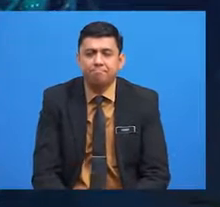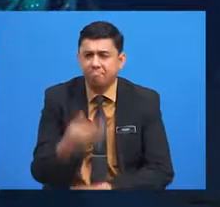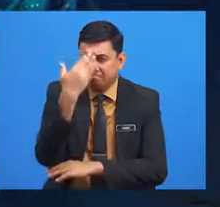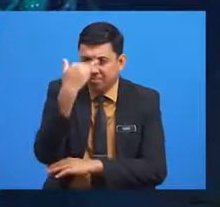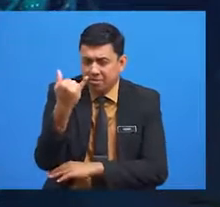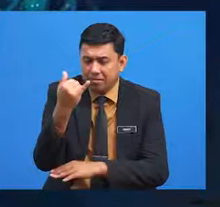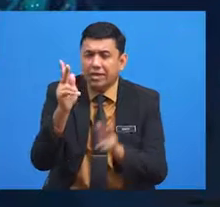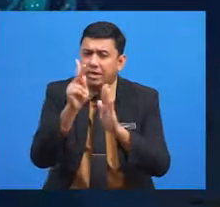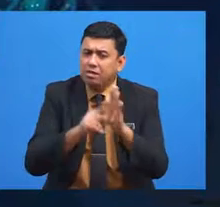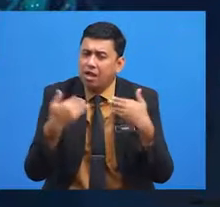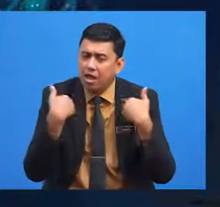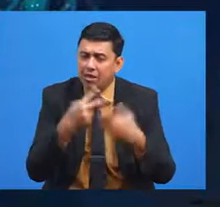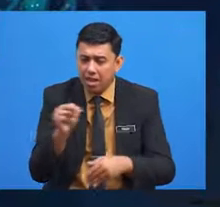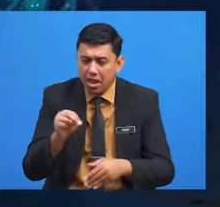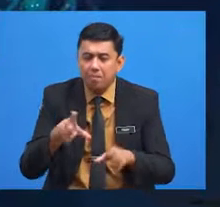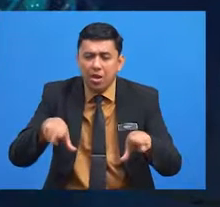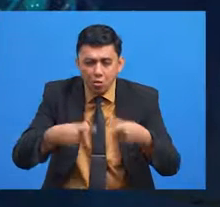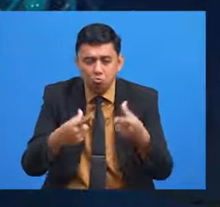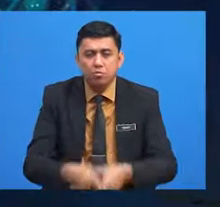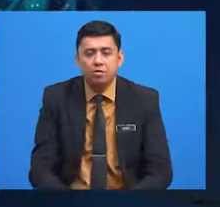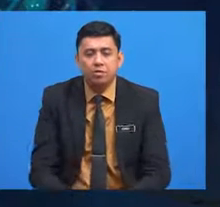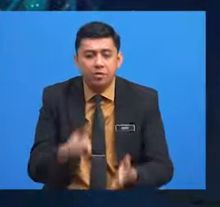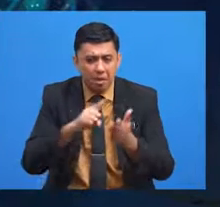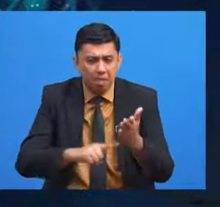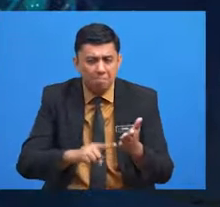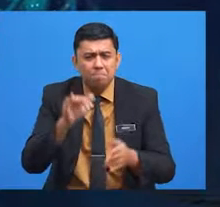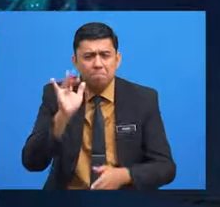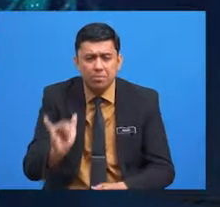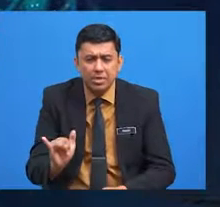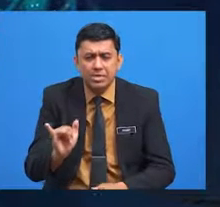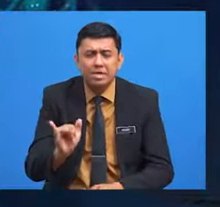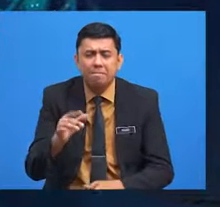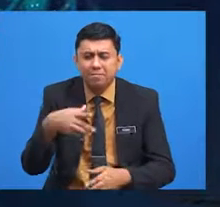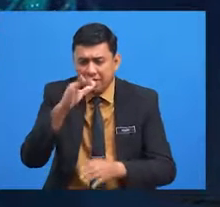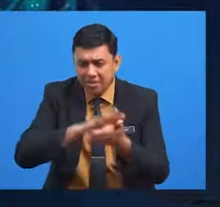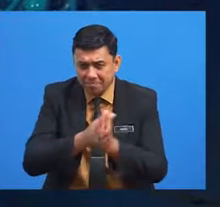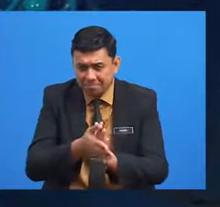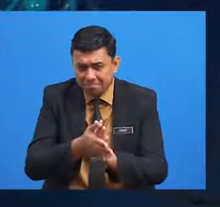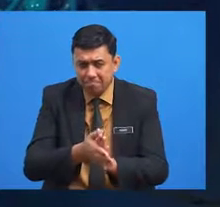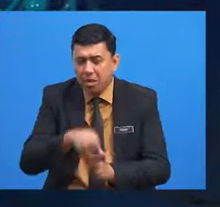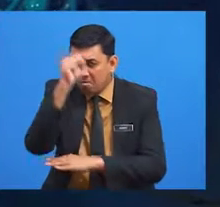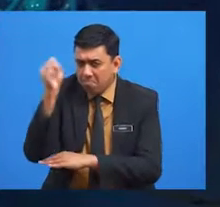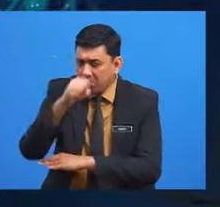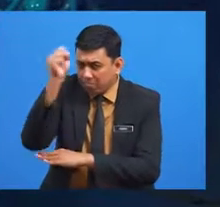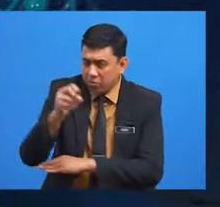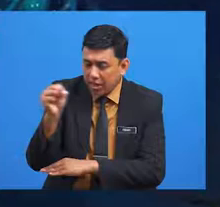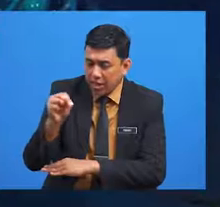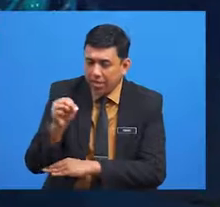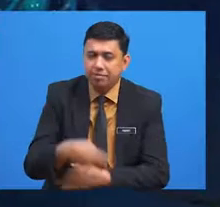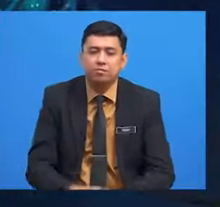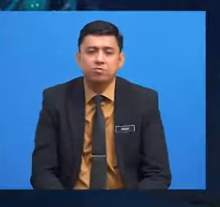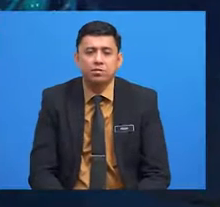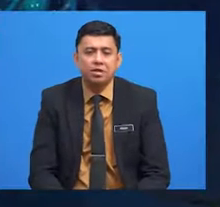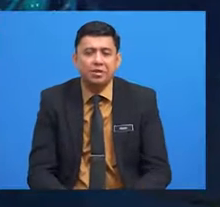Mengapa situasi ini terjadi? Apakah rasionalnya? Persoalan-persoalan ini berkaitan rapat